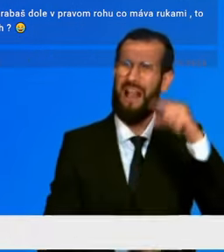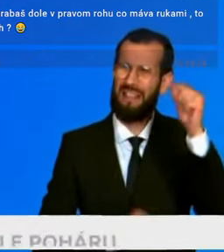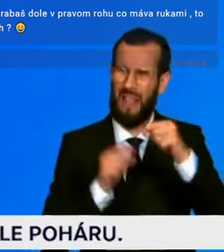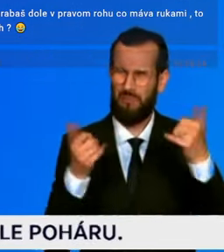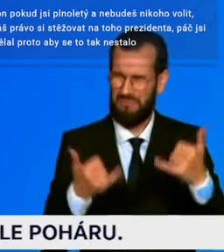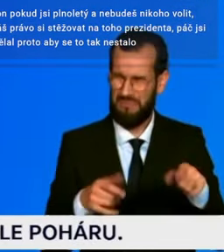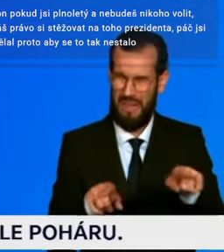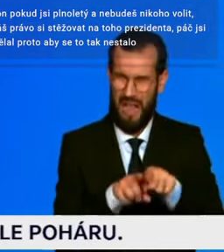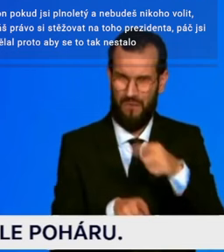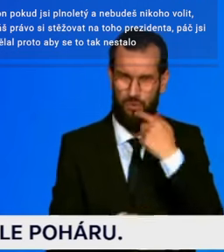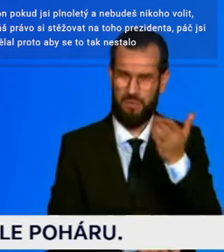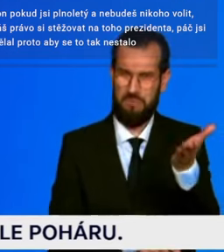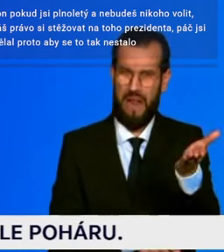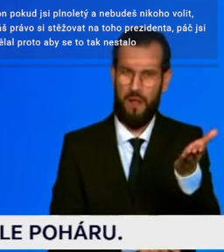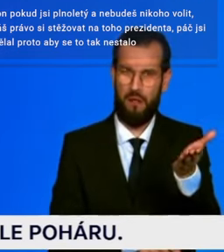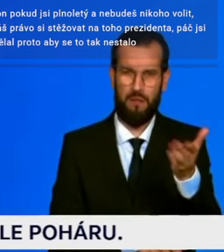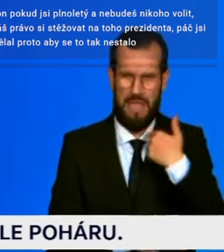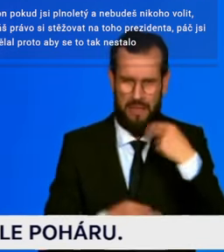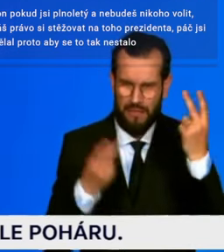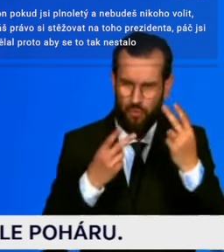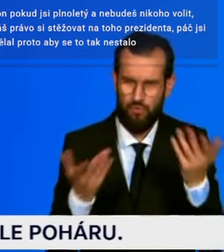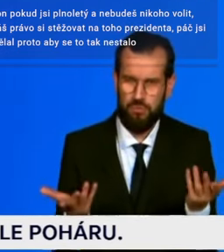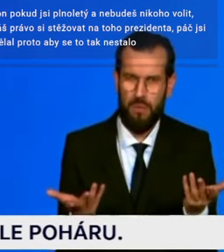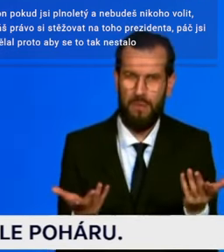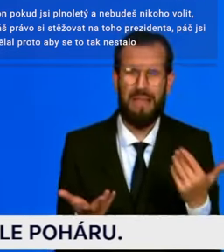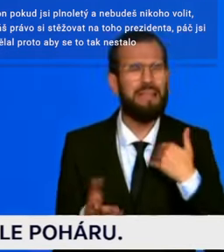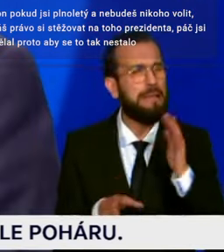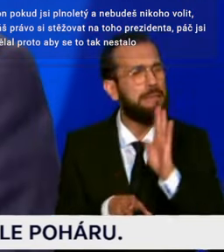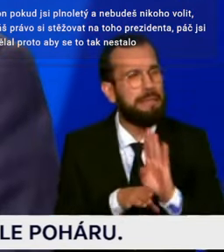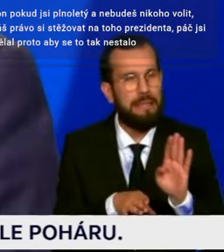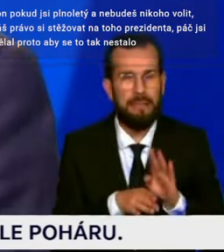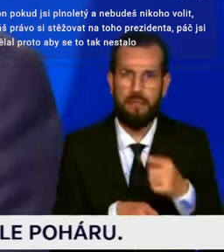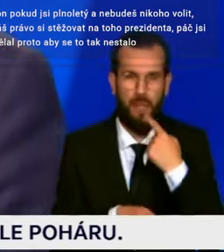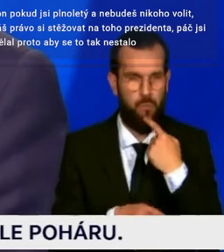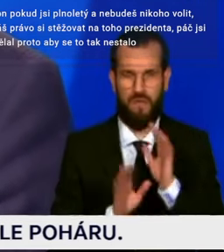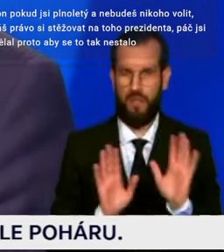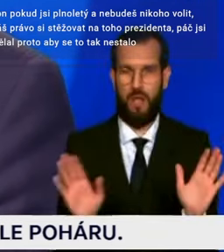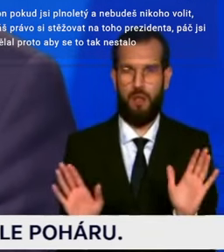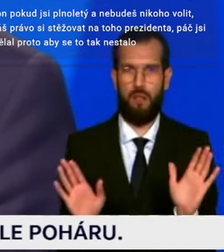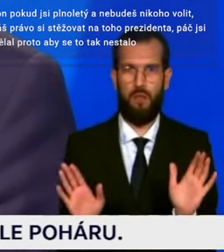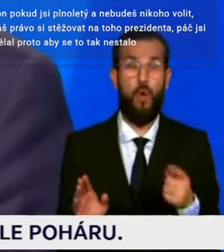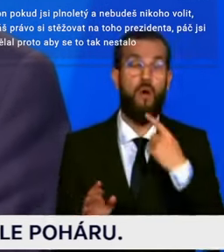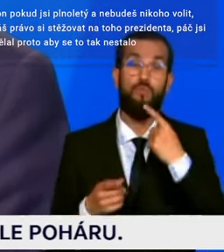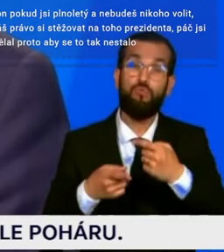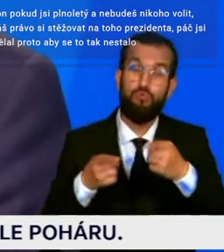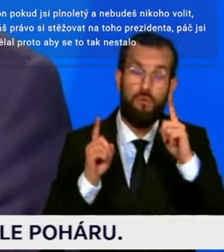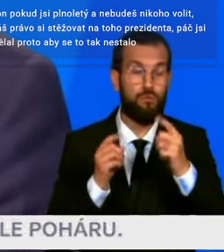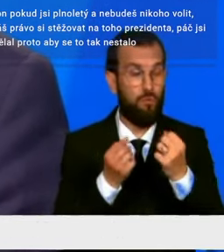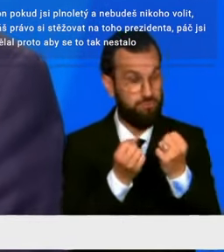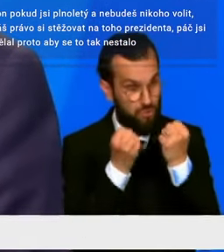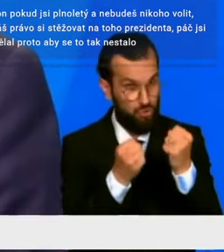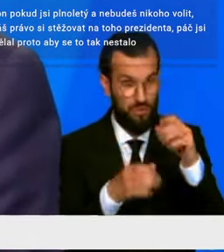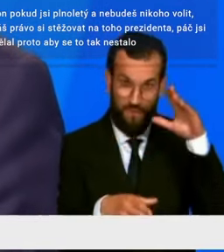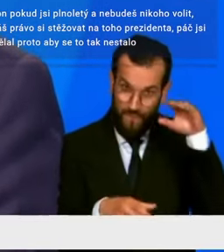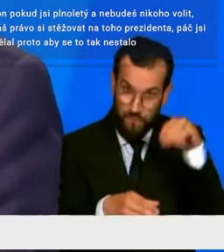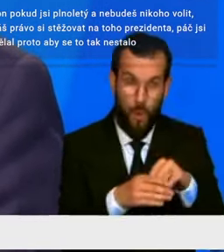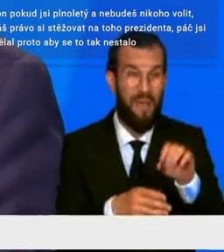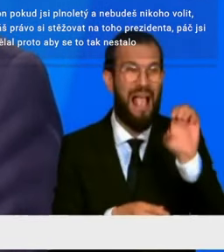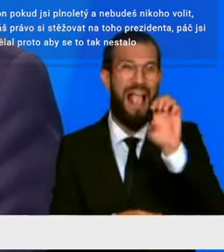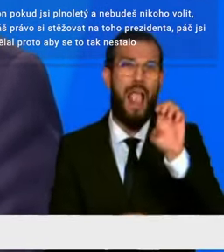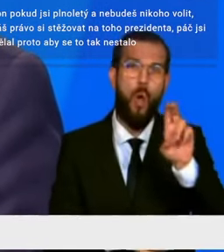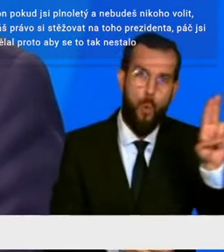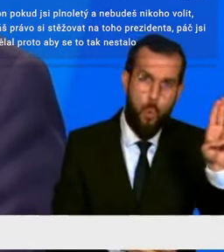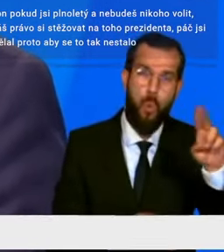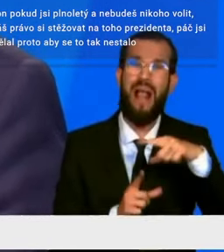sa ozývalo z tých vašich tribún lebo tomu nerozumiem pretože ja som ani raz nepovedal niečo iné ako Ako to že Slovensko je pevne ukotvené v Európskej únii aj v